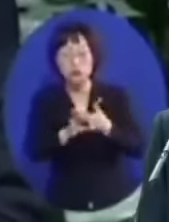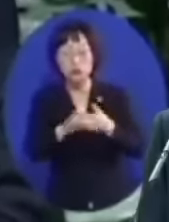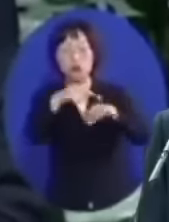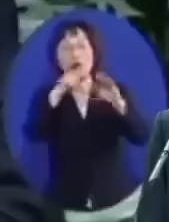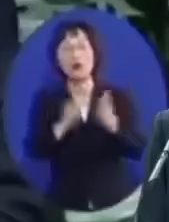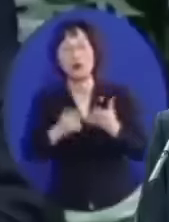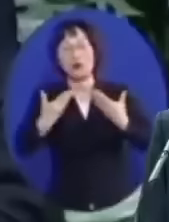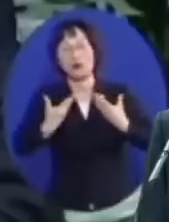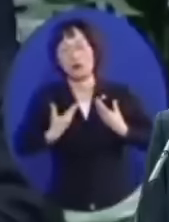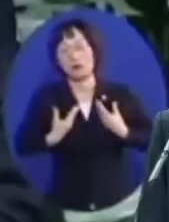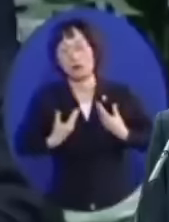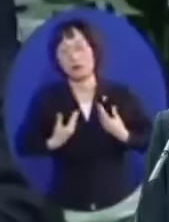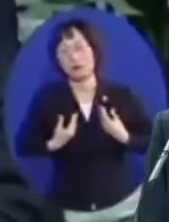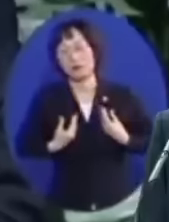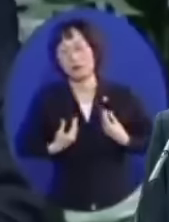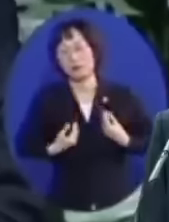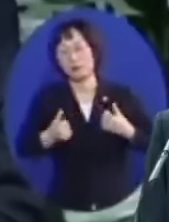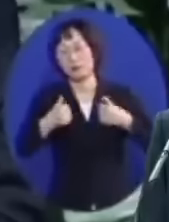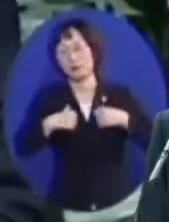낙심하고 좌절하고